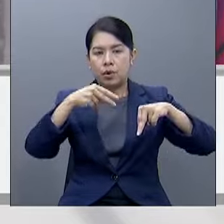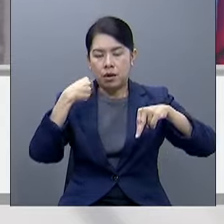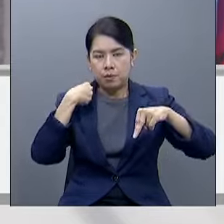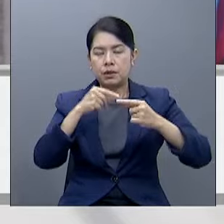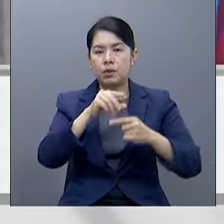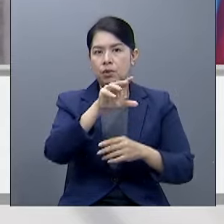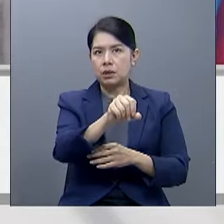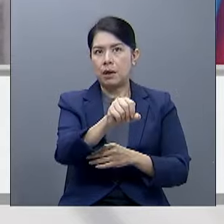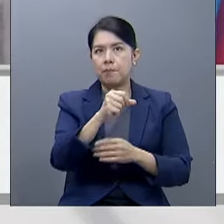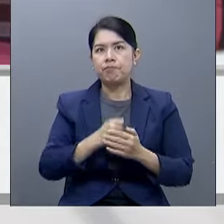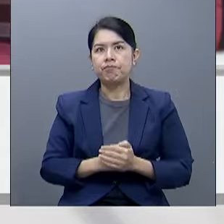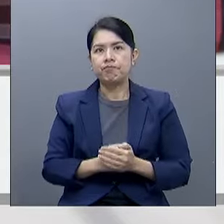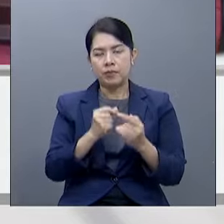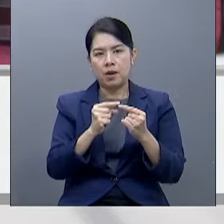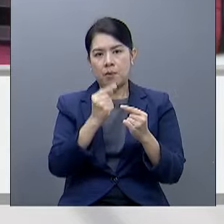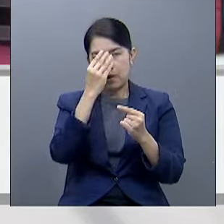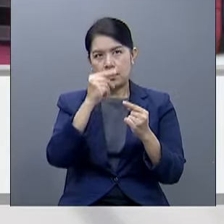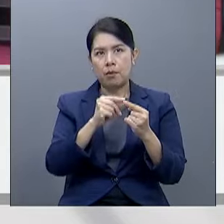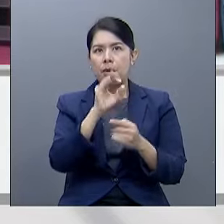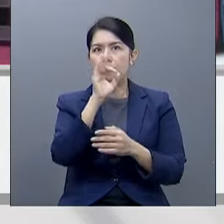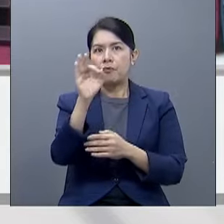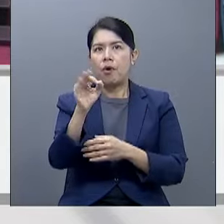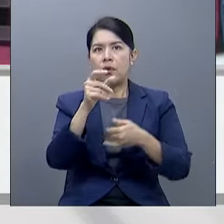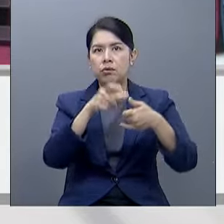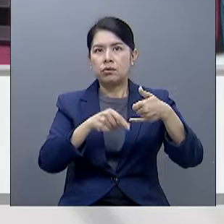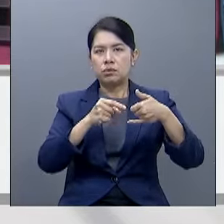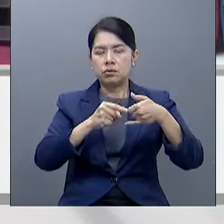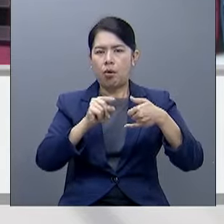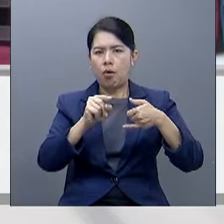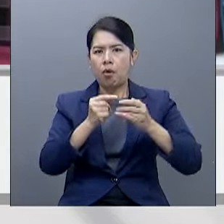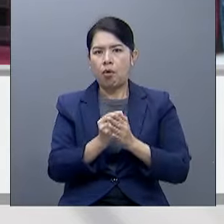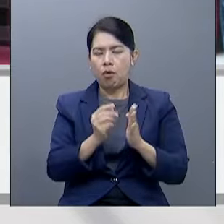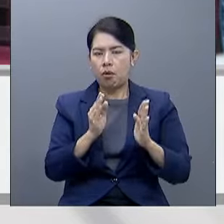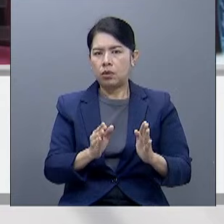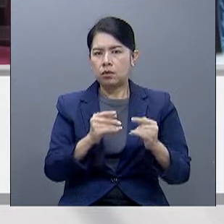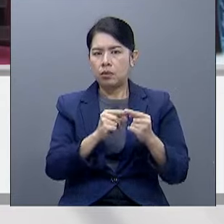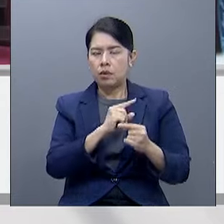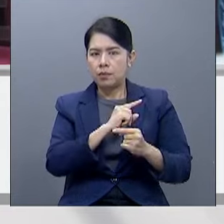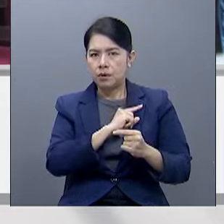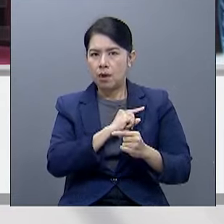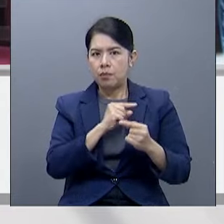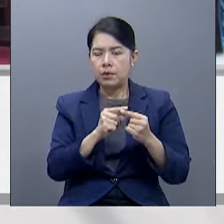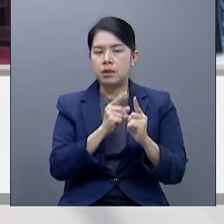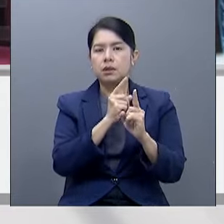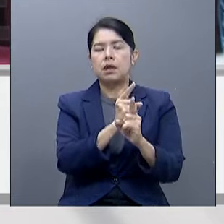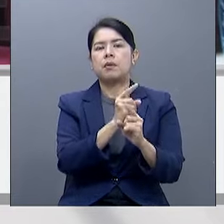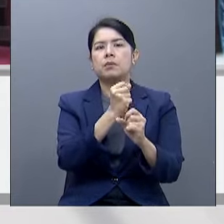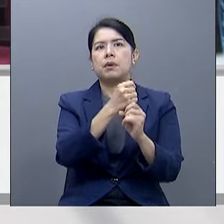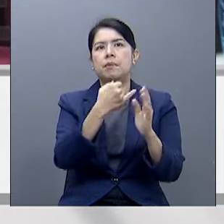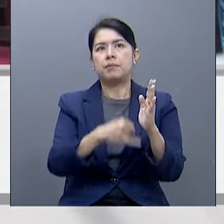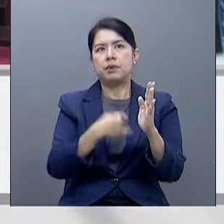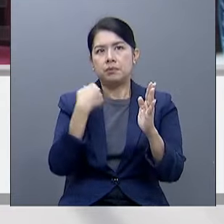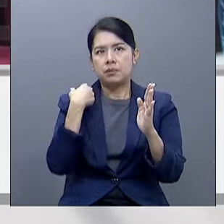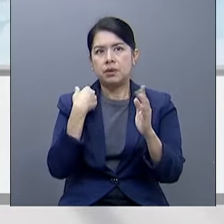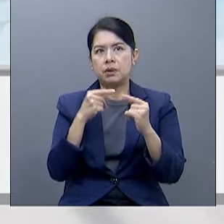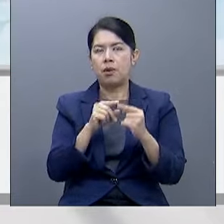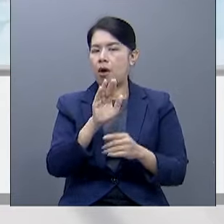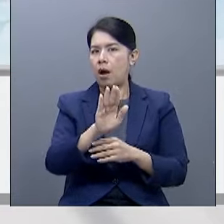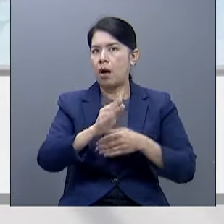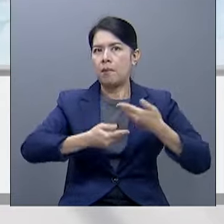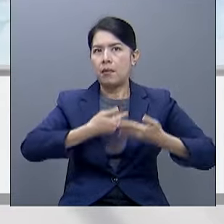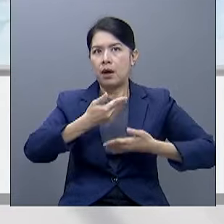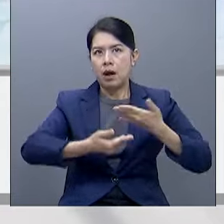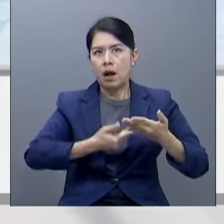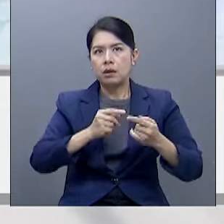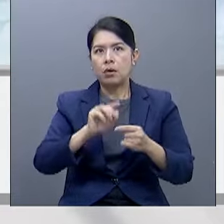แลคลังสินค้าตามความผิดฝ่าฝืนขายสินค้าที่คณะกรรมการคุ้มครองผู้บริโภคเมีคำสั่งห้ามขายห้ามให้